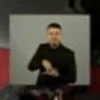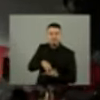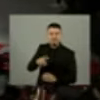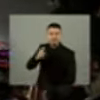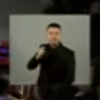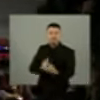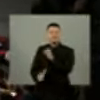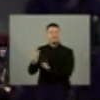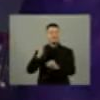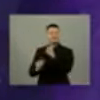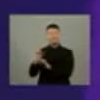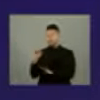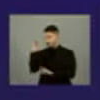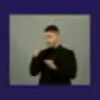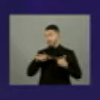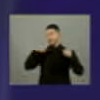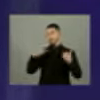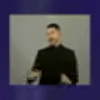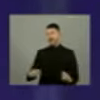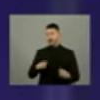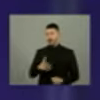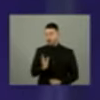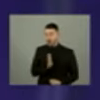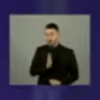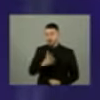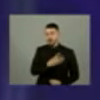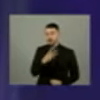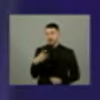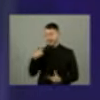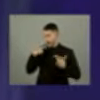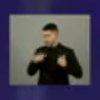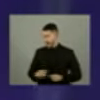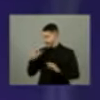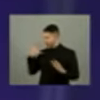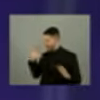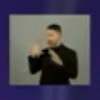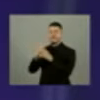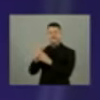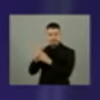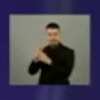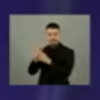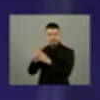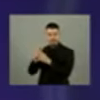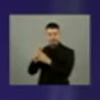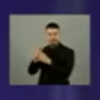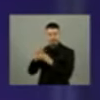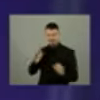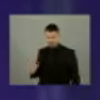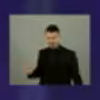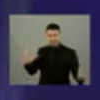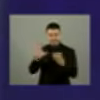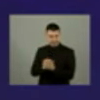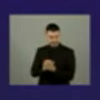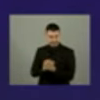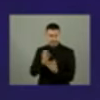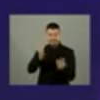συρθεί σε μια διαδικασία επαναπιβεβαίωσης της ηγεσίας του. Τότε κάπως πρέπει να εξηγήσει στο τέλος, το βρείτε